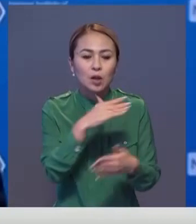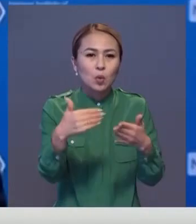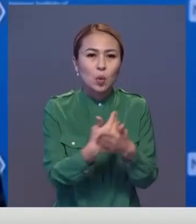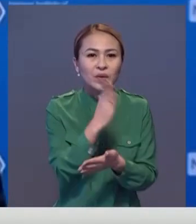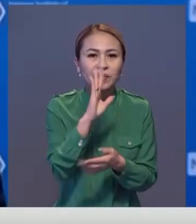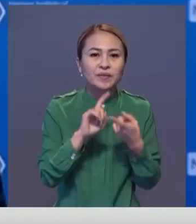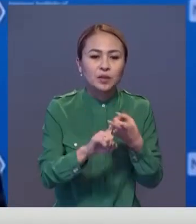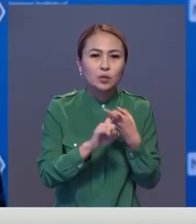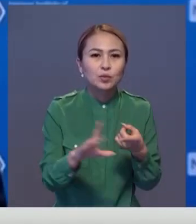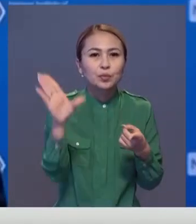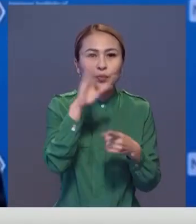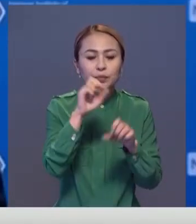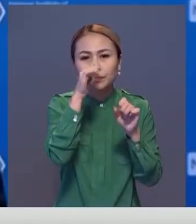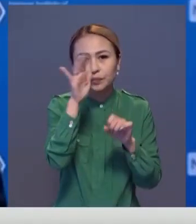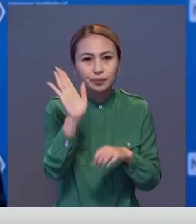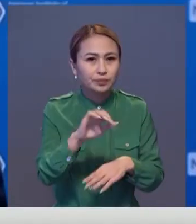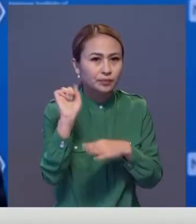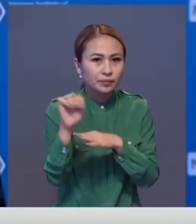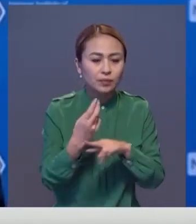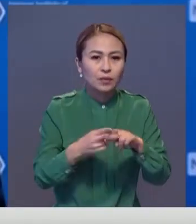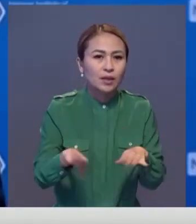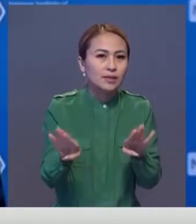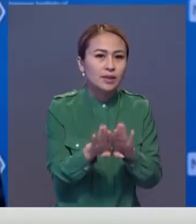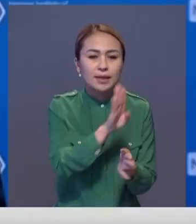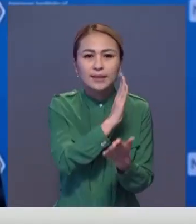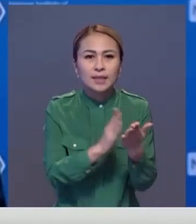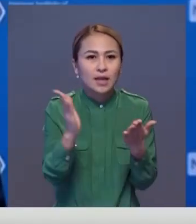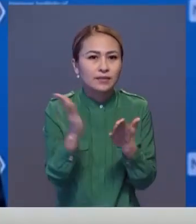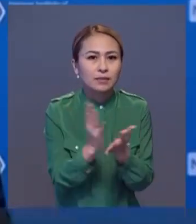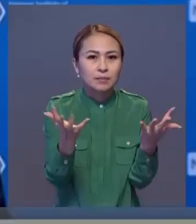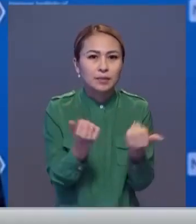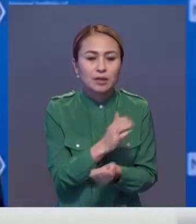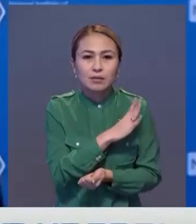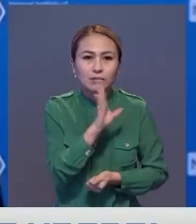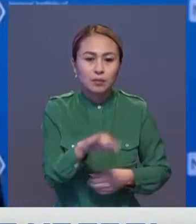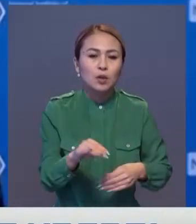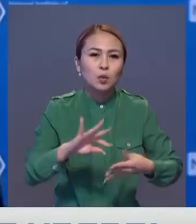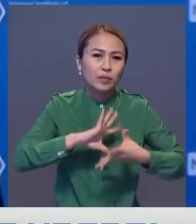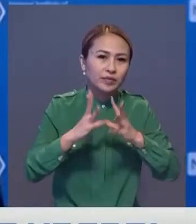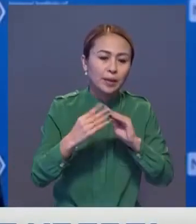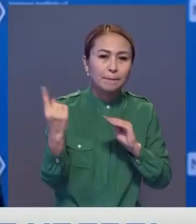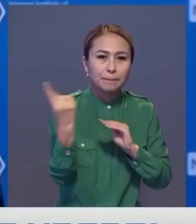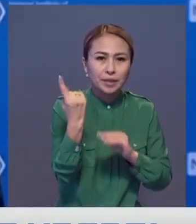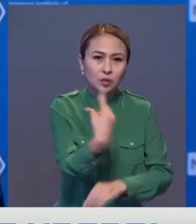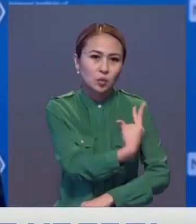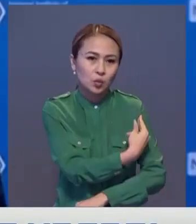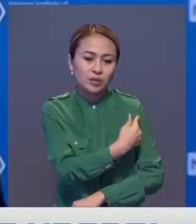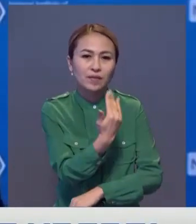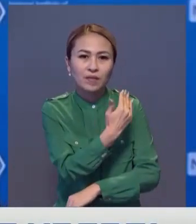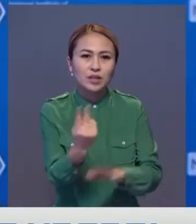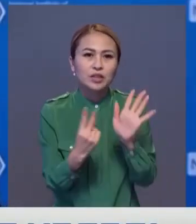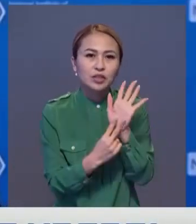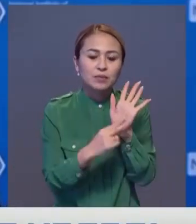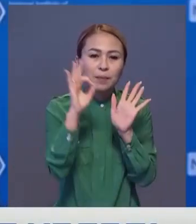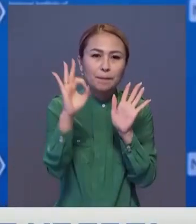түріне толықтай төтеп бере алмайды. Дегенмен, мүлдем қабылдамай қойғаннан жақсы. Айталық, бірінші доза сізді